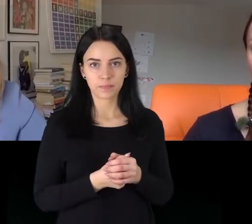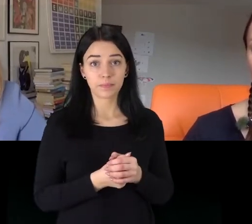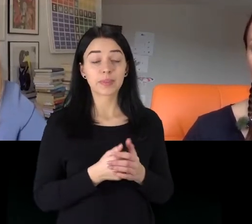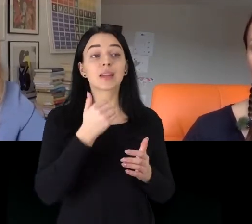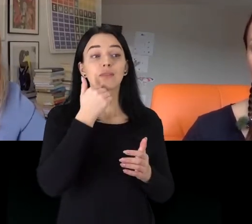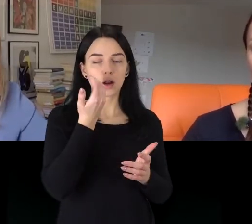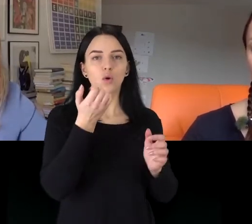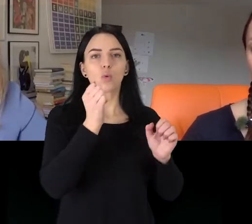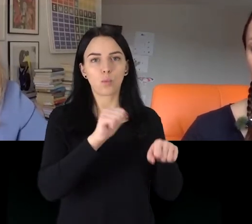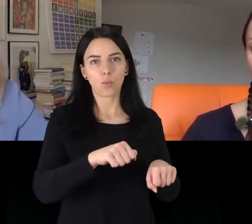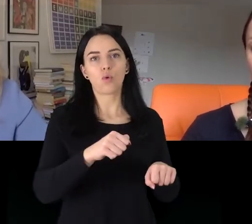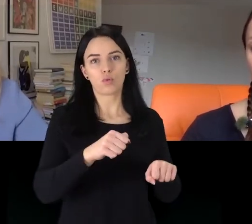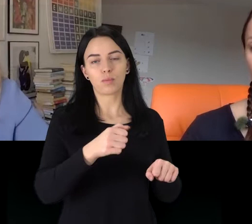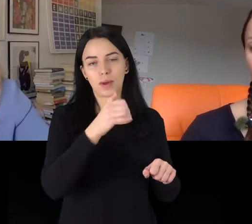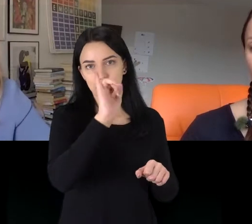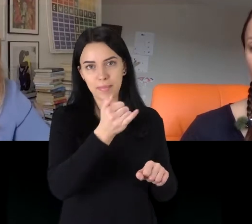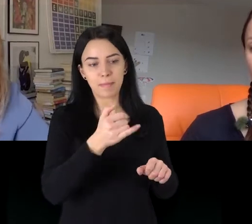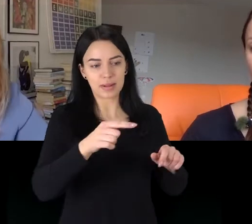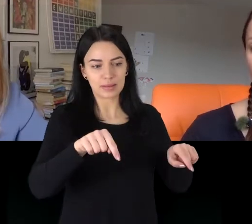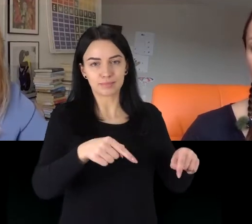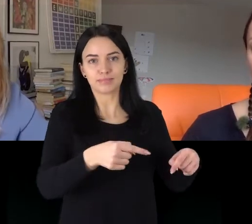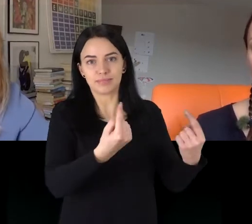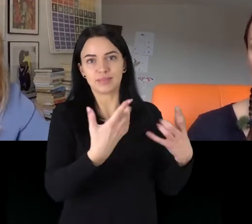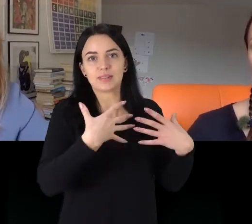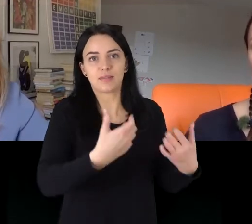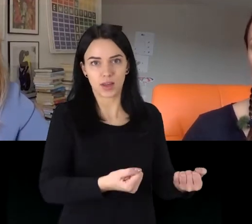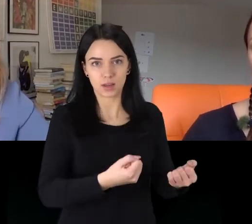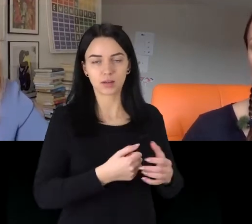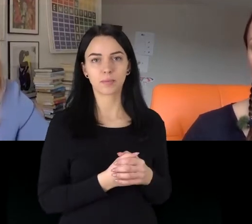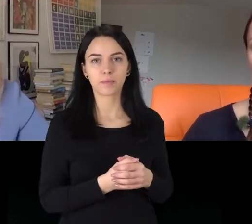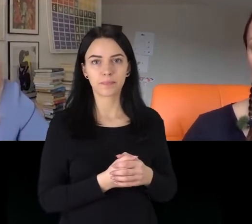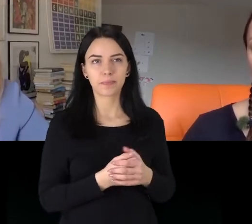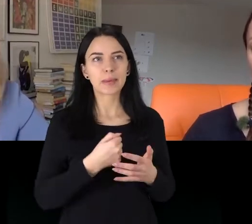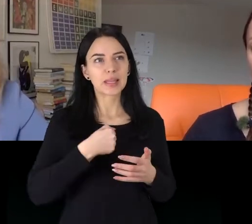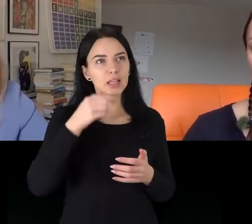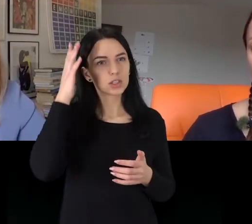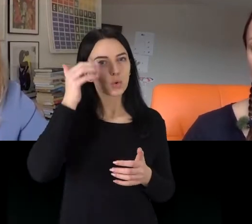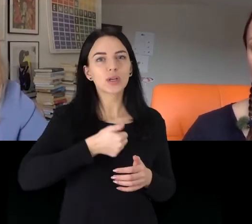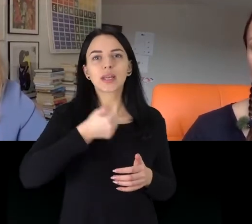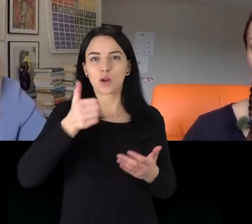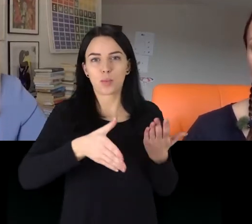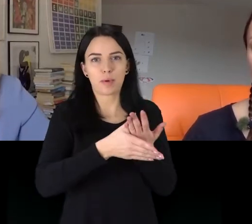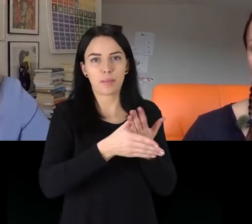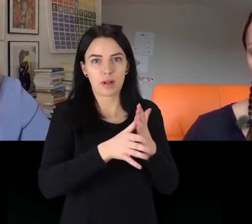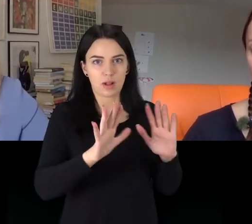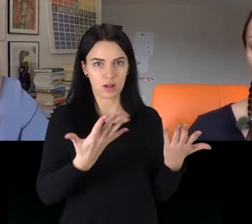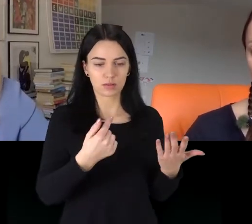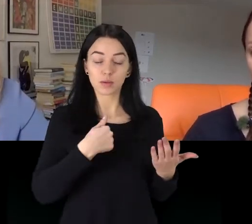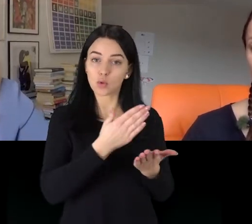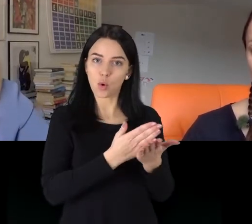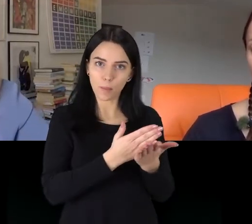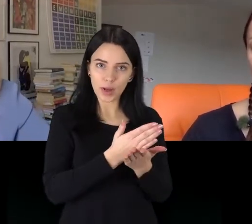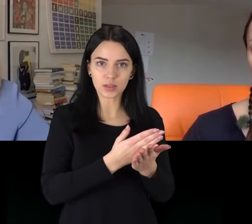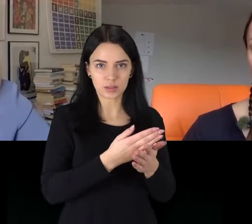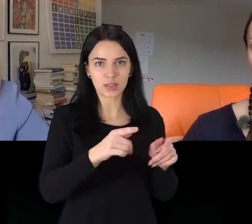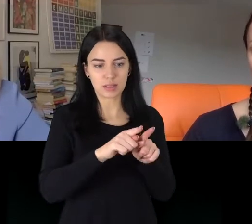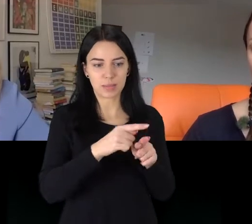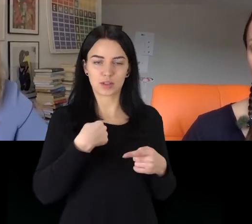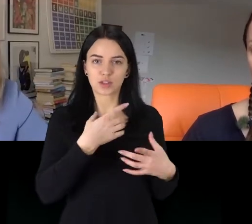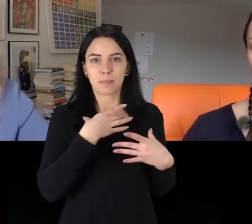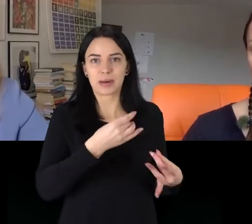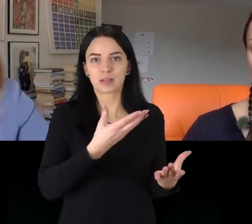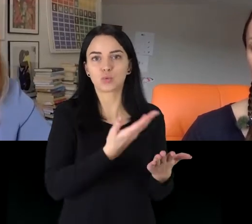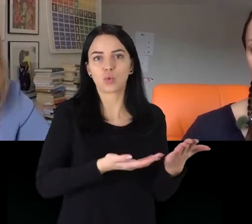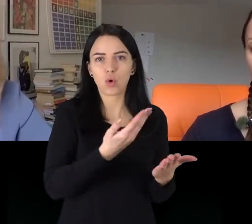gali stotis ant kojų. Bet labiau padeda tasai mano galva ir mano patirtis dabar, ką aš kai dirbu kaip priklausomybių konsultantė ir